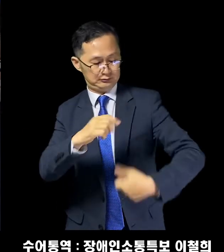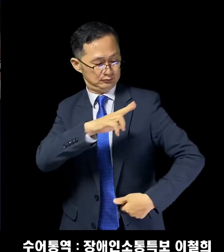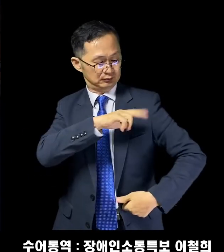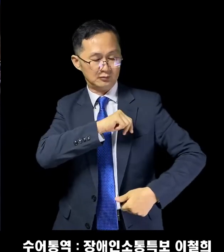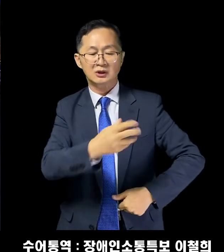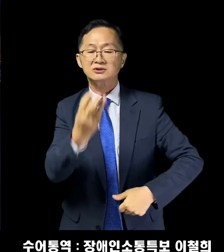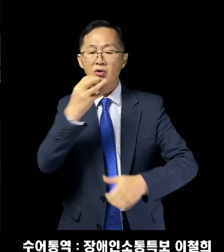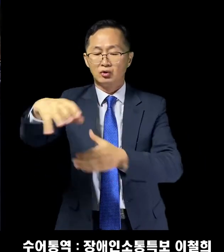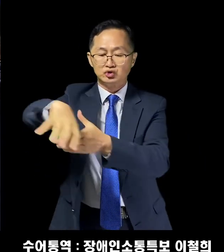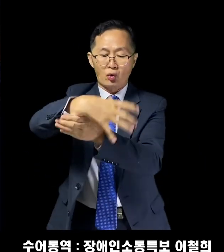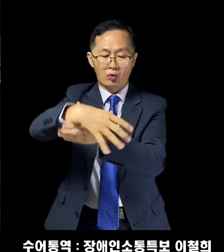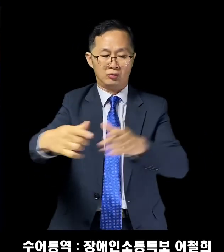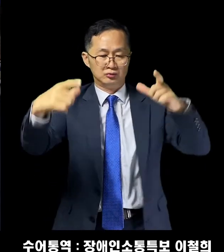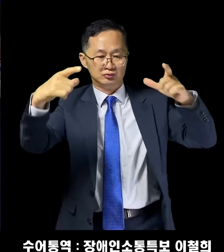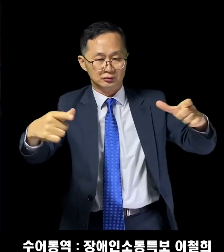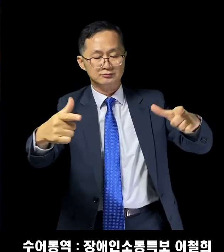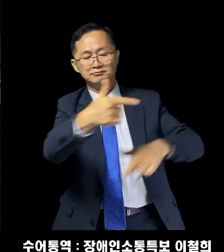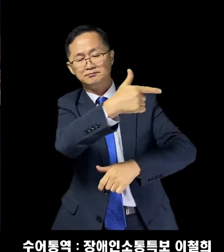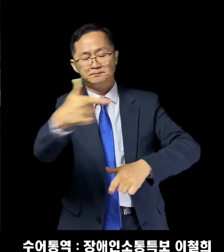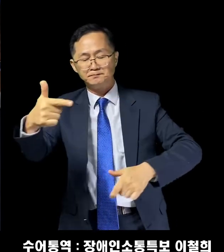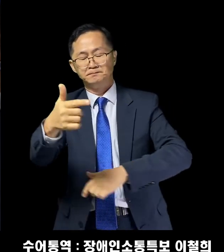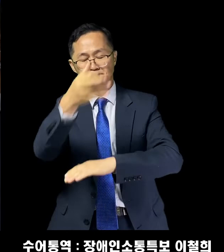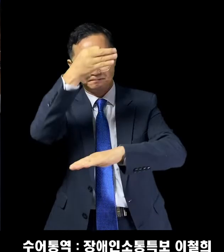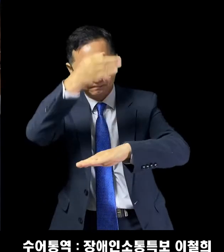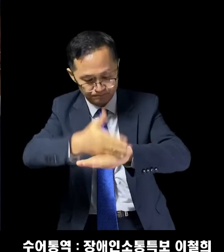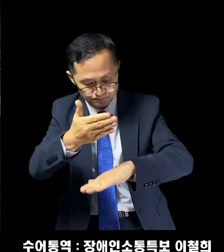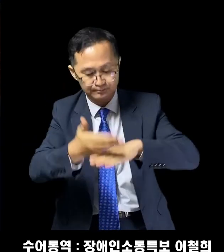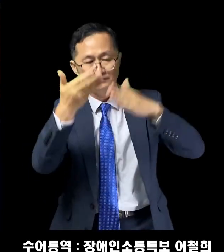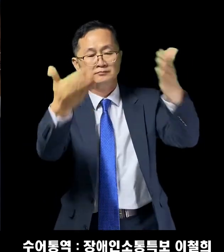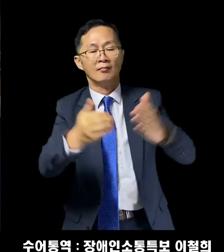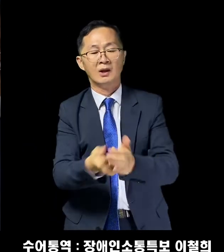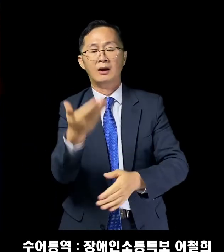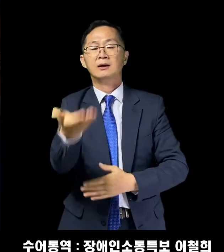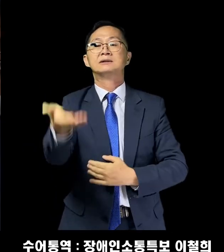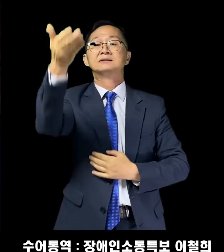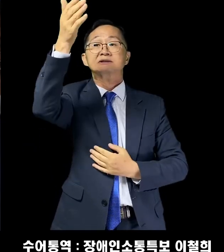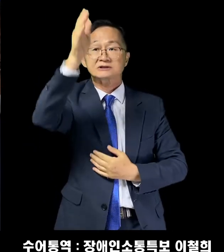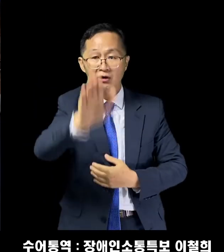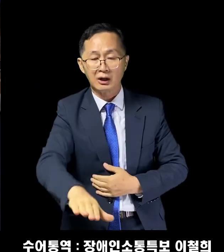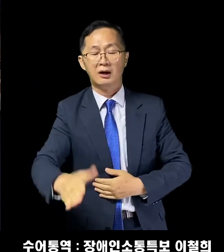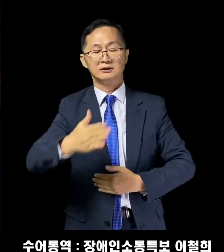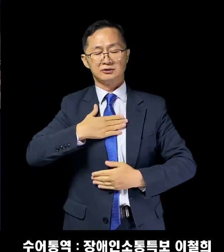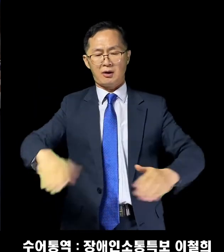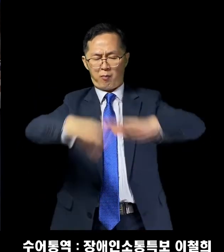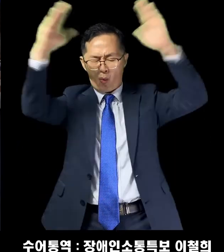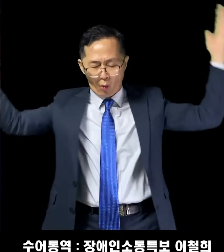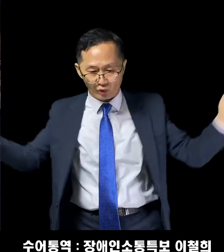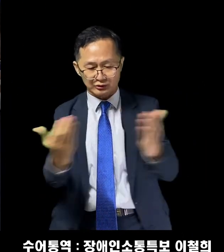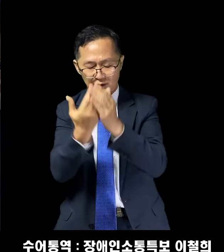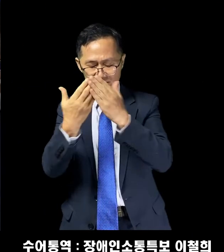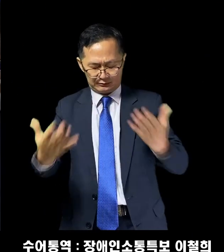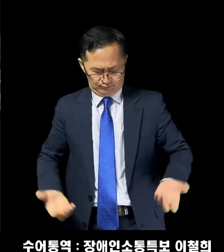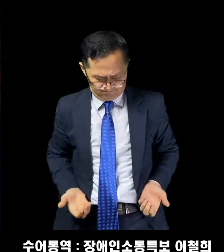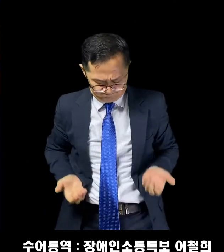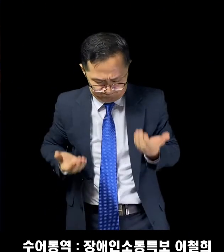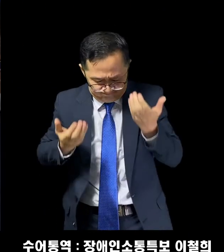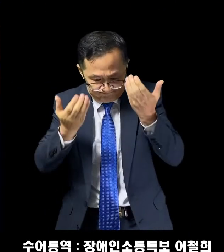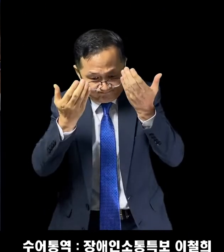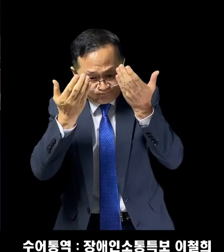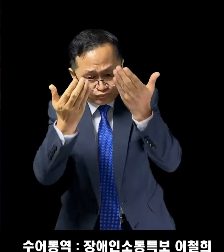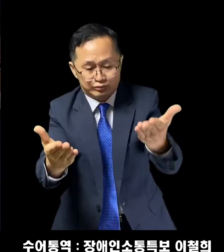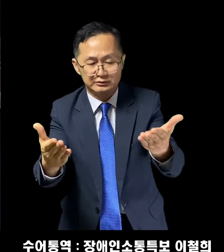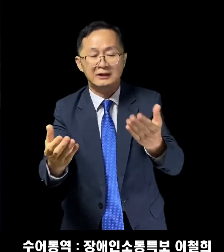한없이 죄송합니다 그러나 저의 모든 것을 던져 정권 재창출을